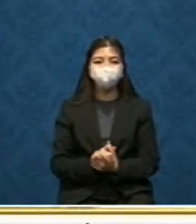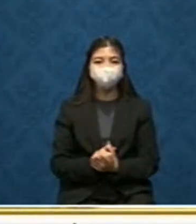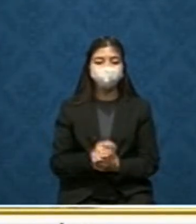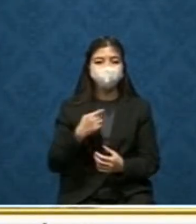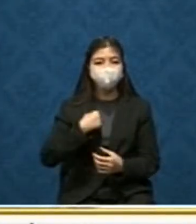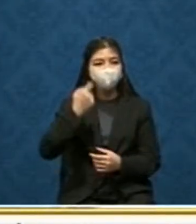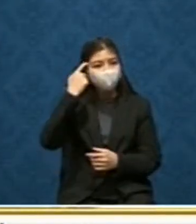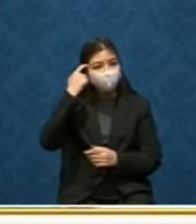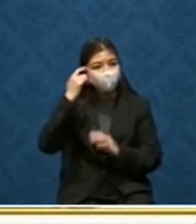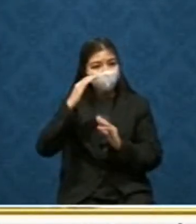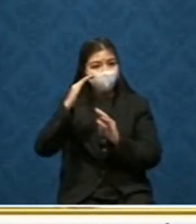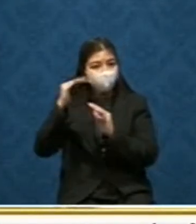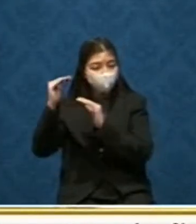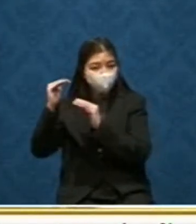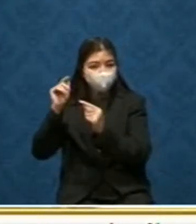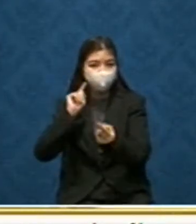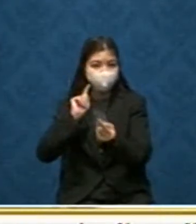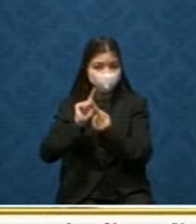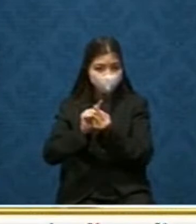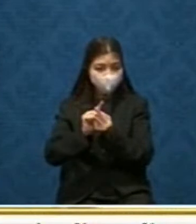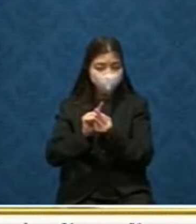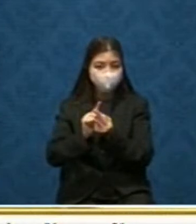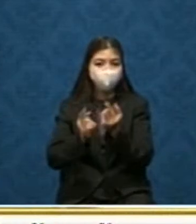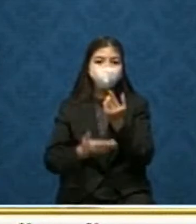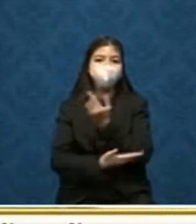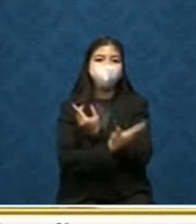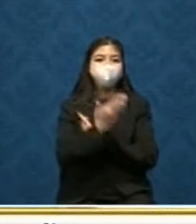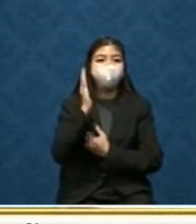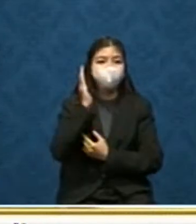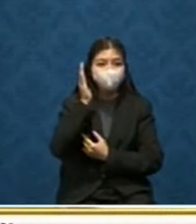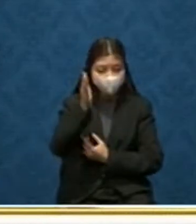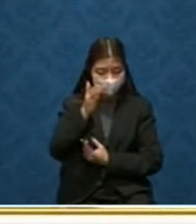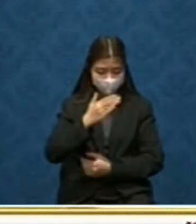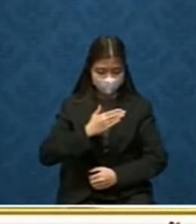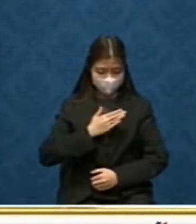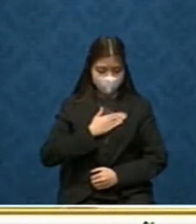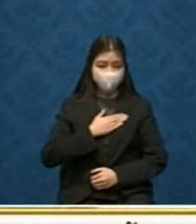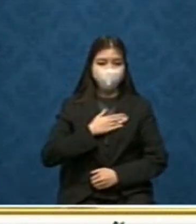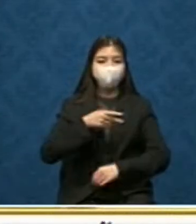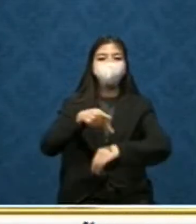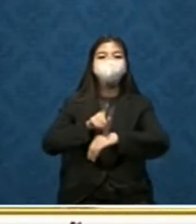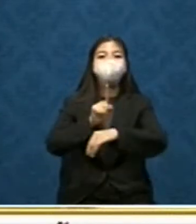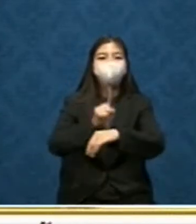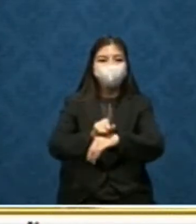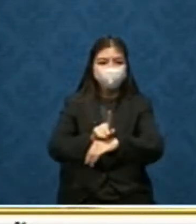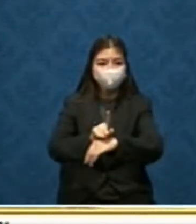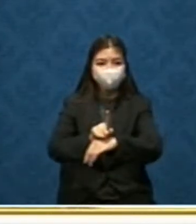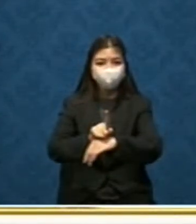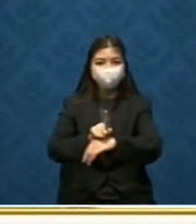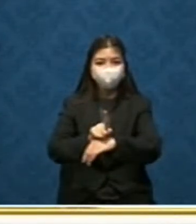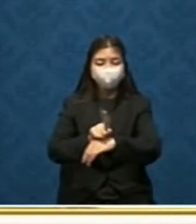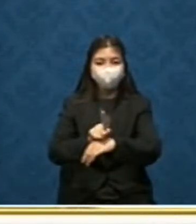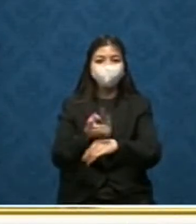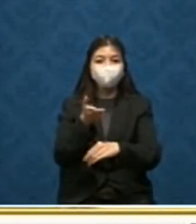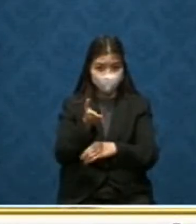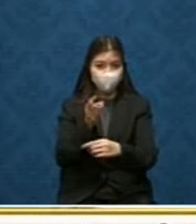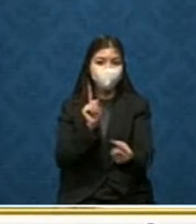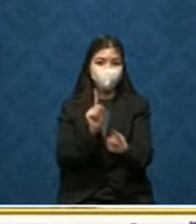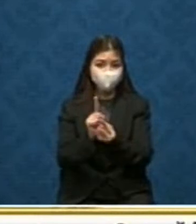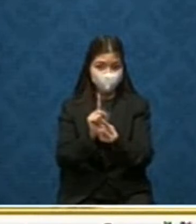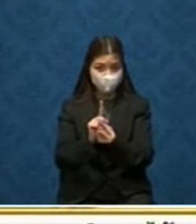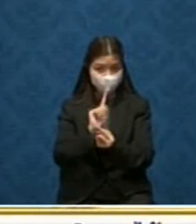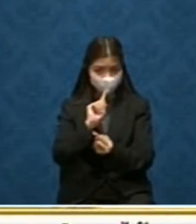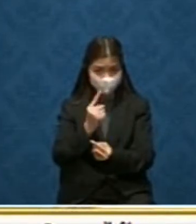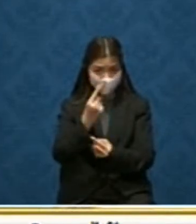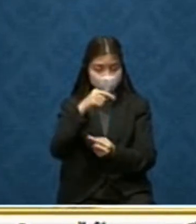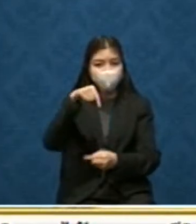เราจะได้พบกันโอกาหน้าผมกท่ประทานอย่างนทสุดผมกท่านขอโอกาสได้มาเจอกนทนี่